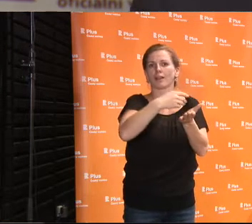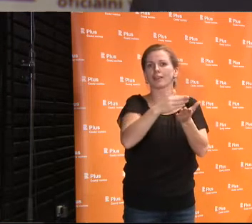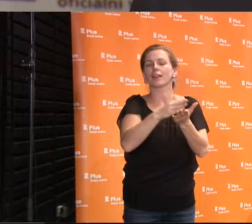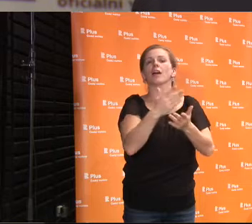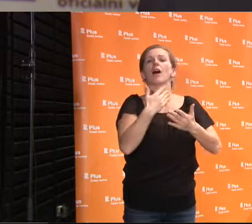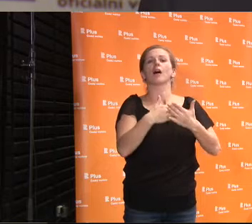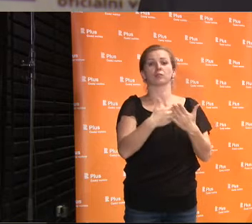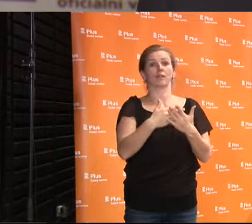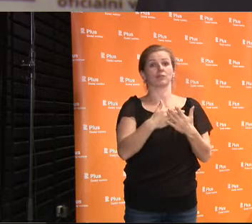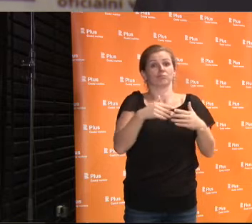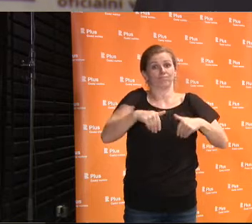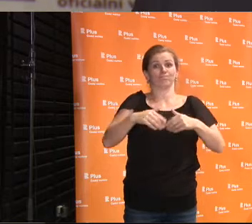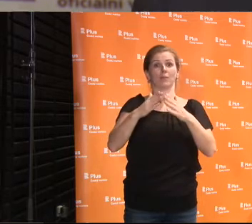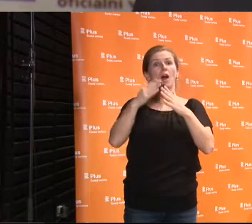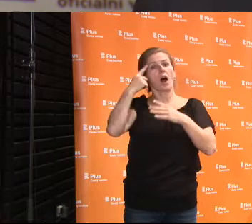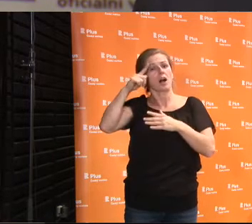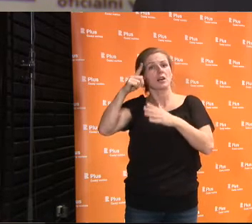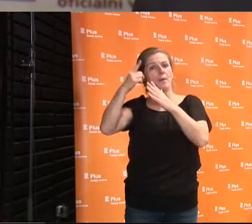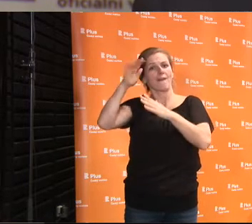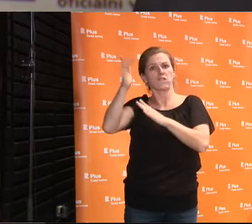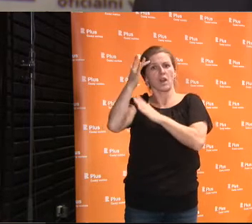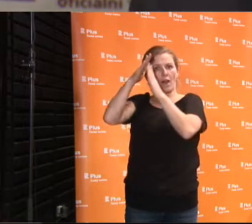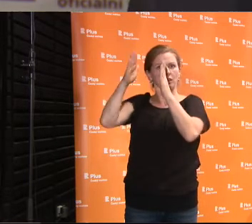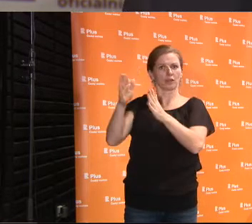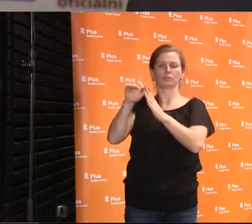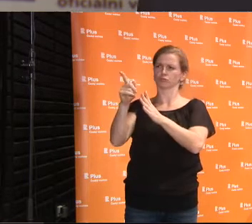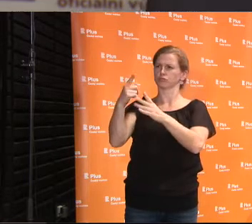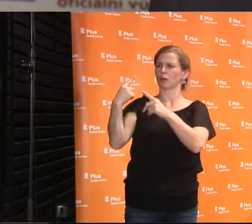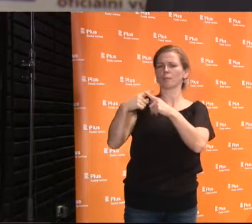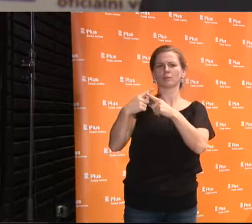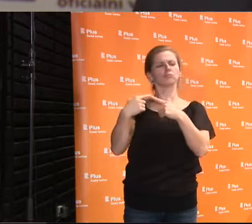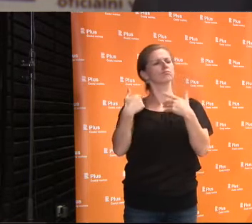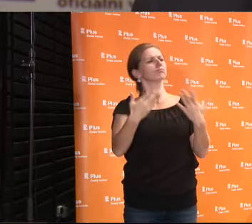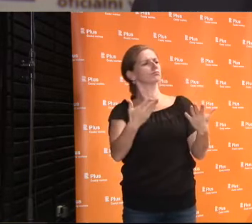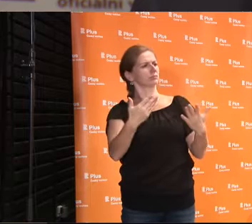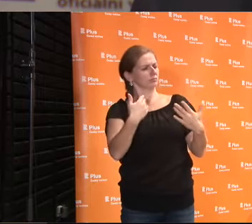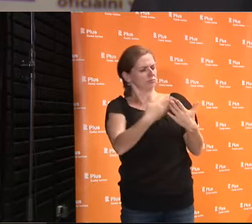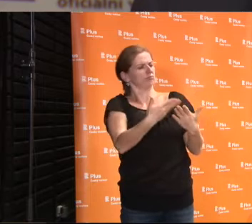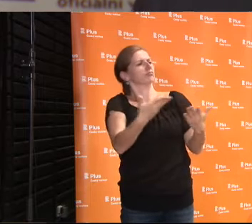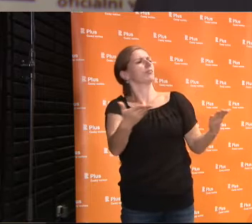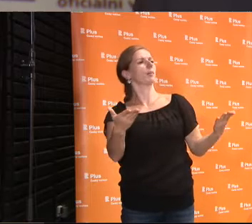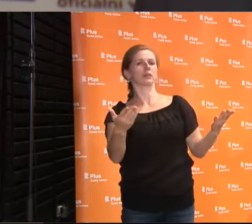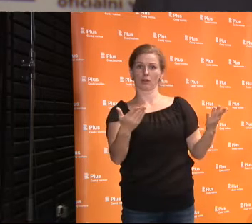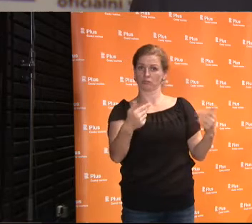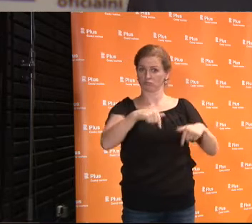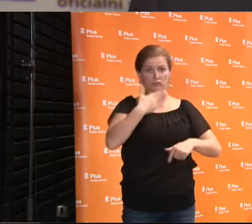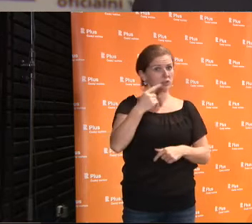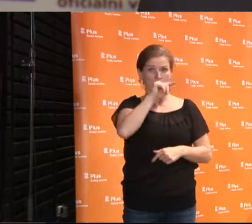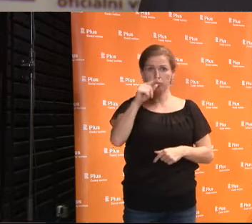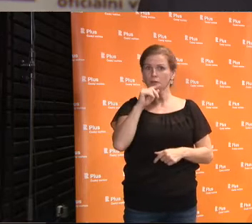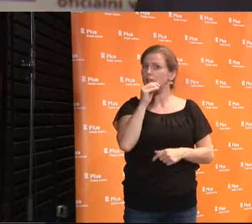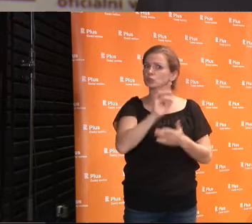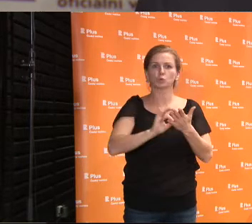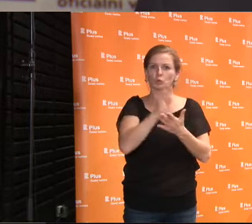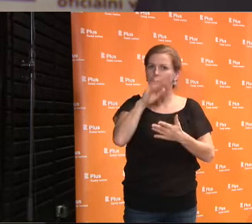věd mají co nabídnout té praxi. Myslím, že na tom nejsme vůbec špatně. Například Francie se teď